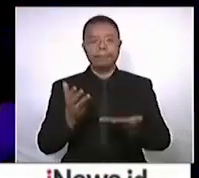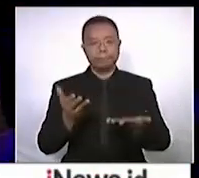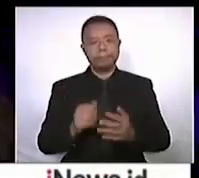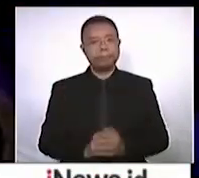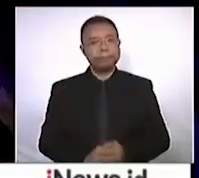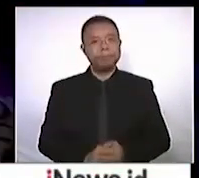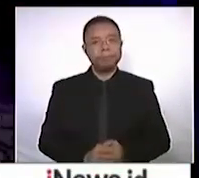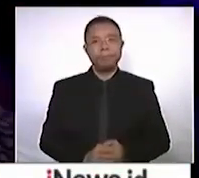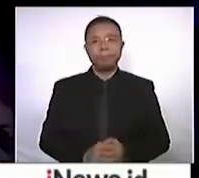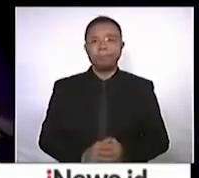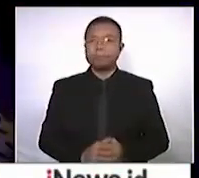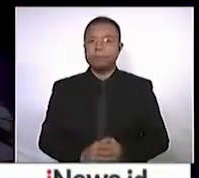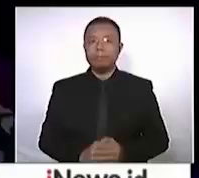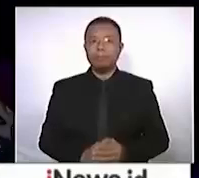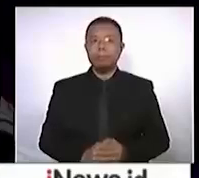segera.